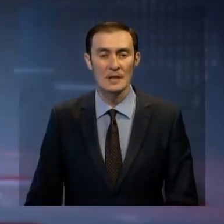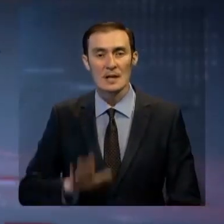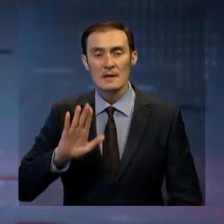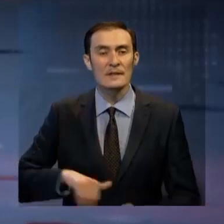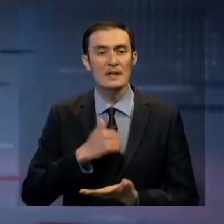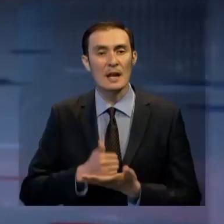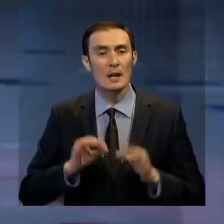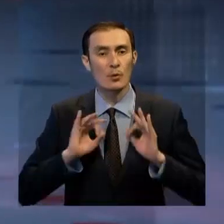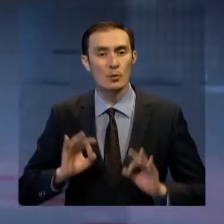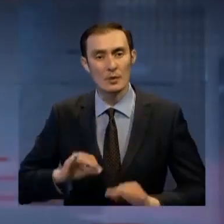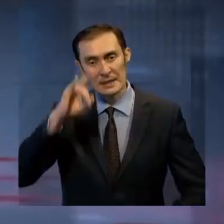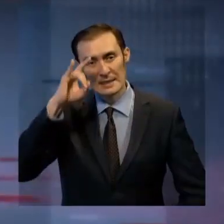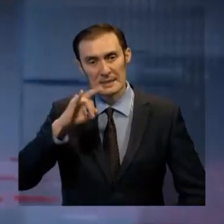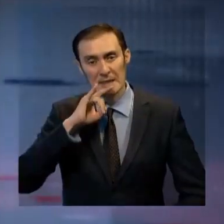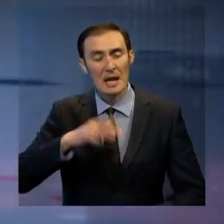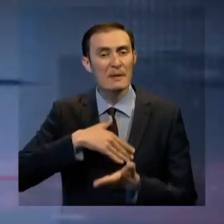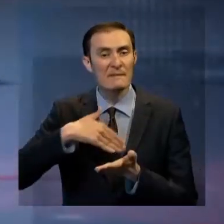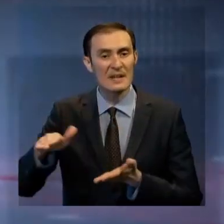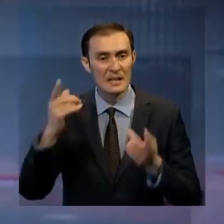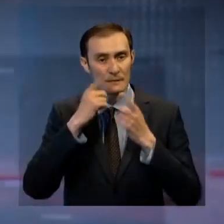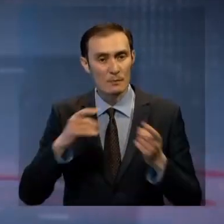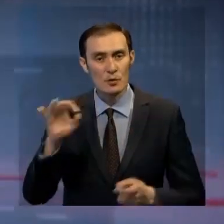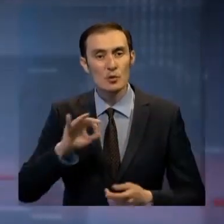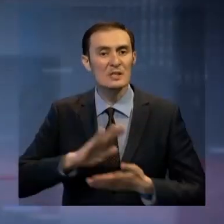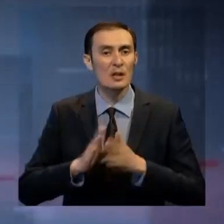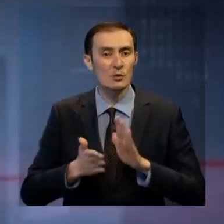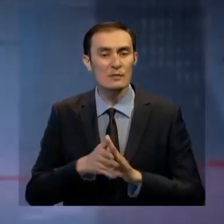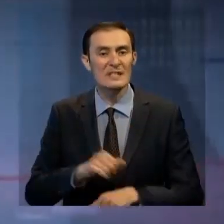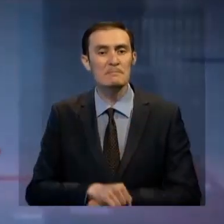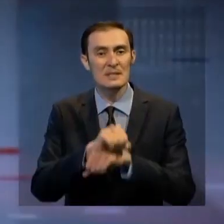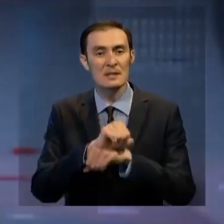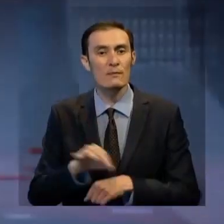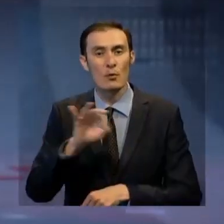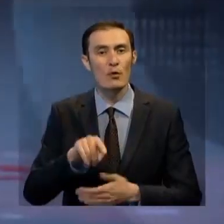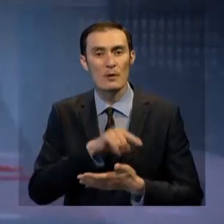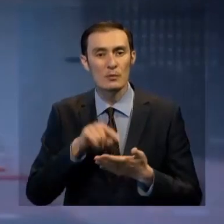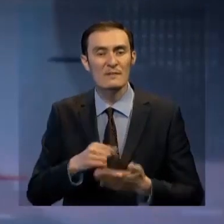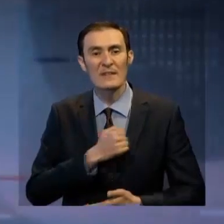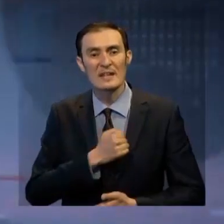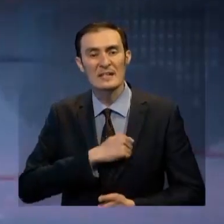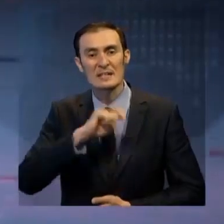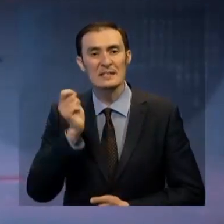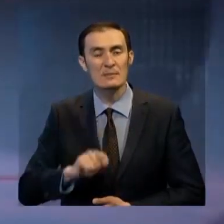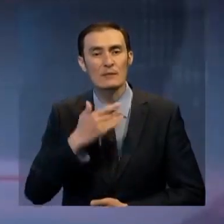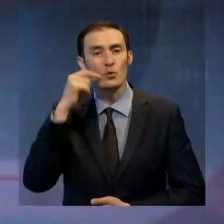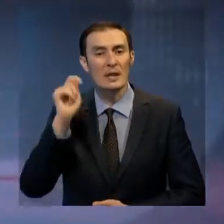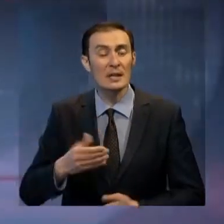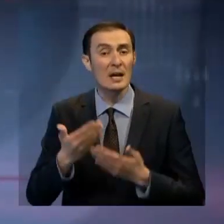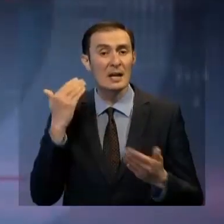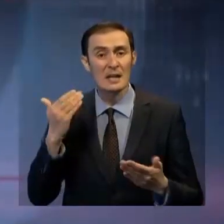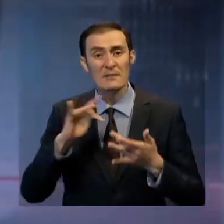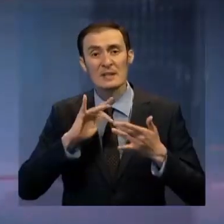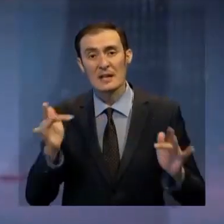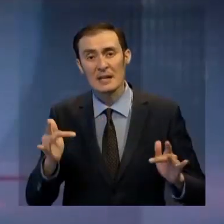В Генеральной прокуратуре Казахстана опровергли информацию о согласованности митингов, касающихся военных событий в Украине. Ранее в